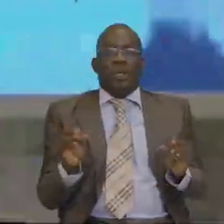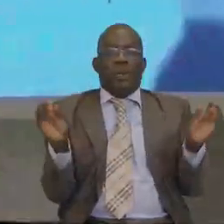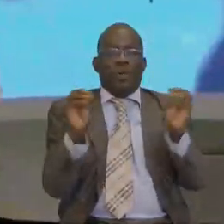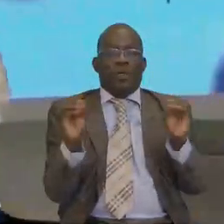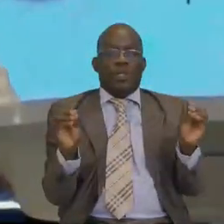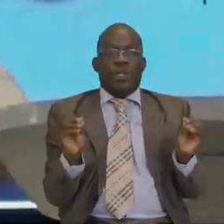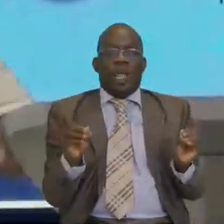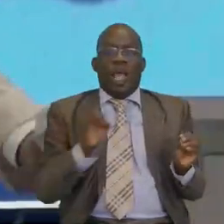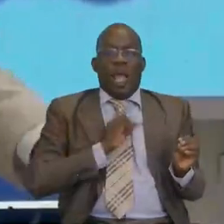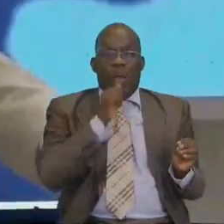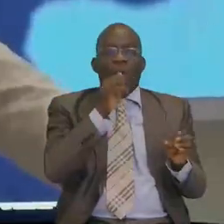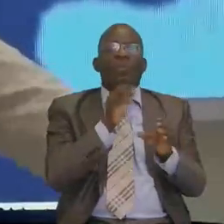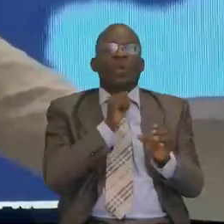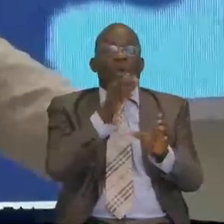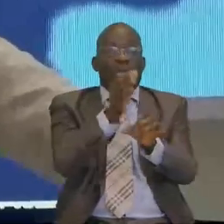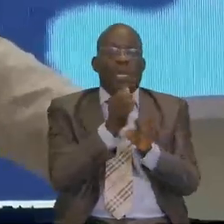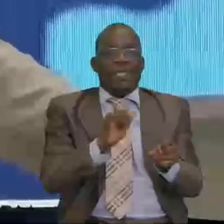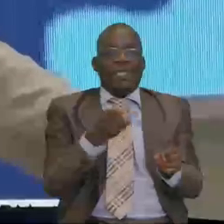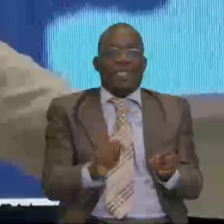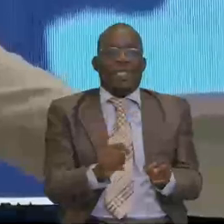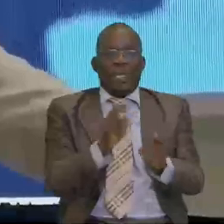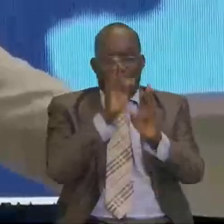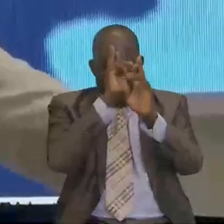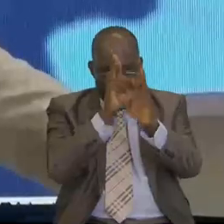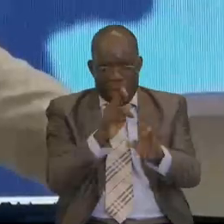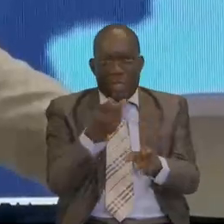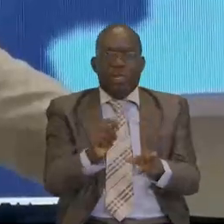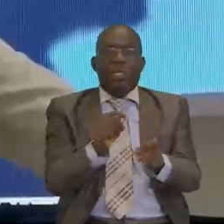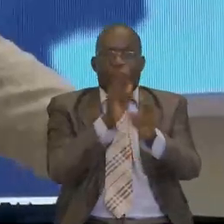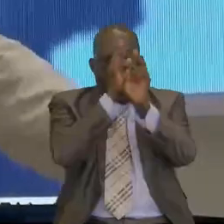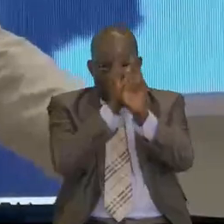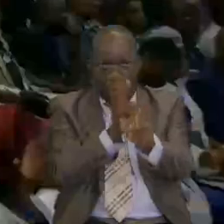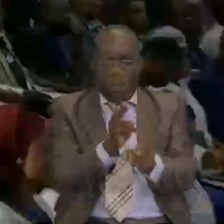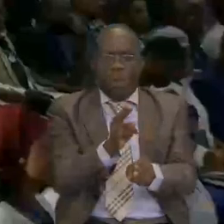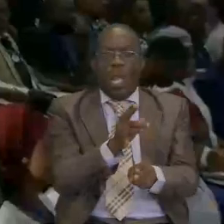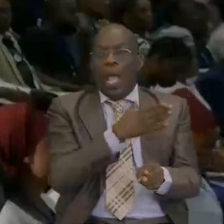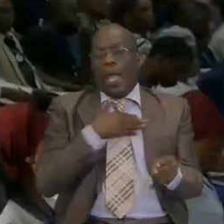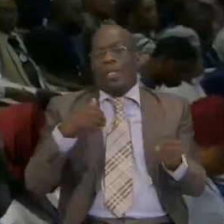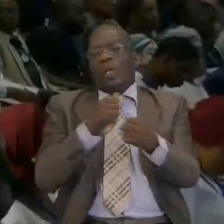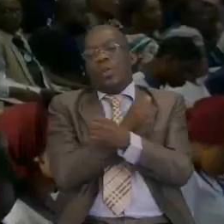ne reçois le respect, je ne reçois pas l'honneur et l'amour.